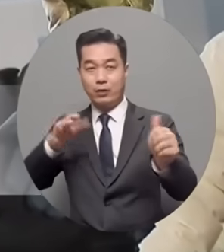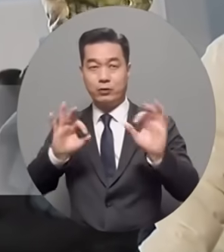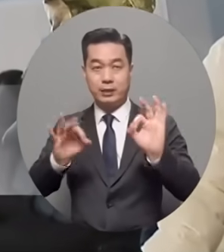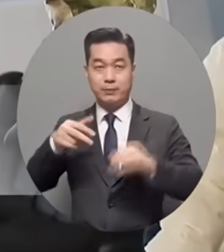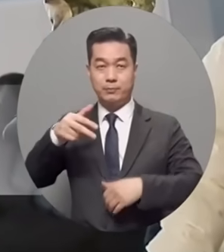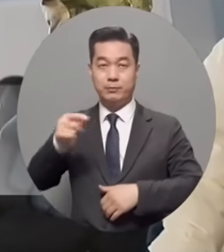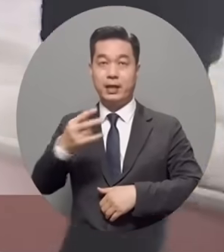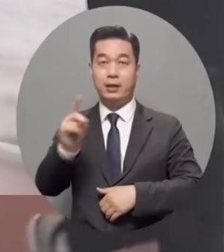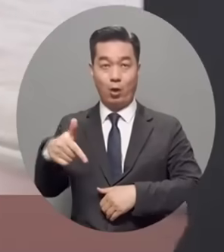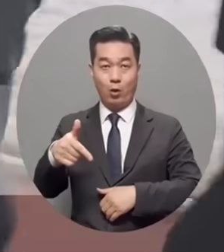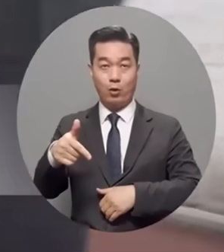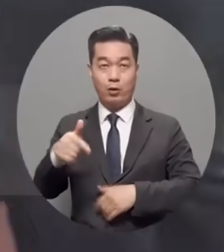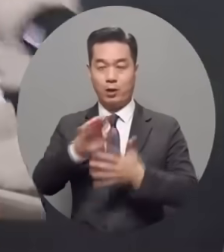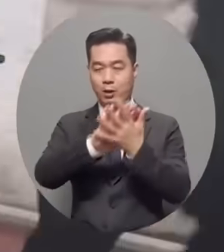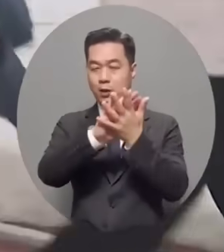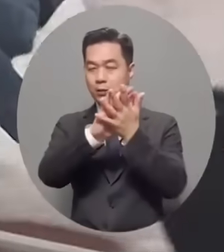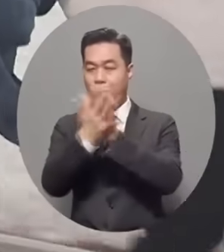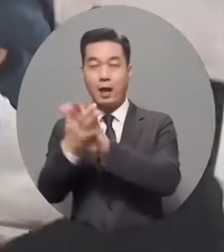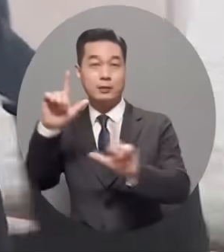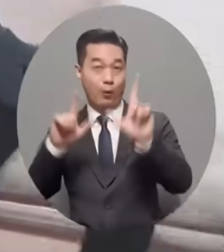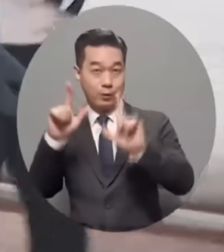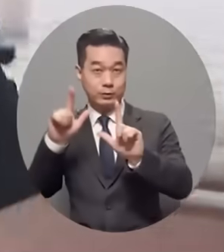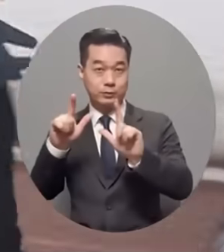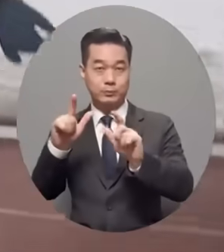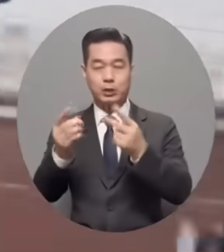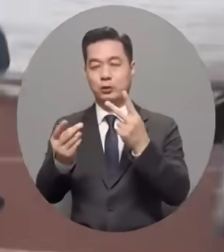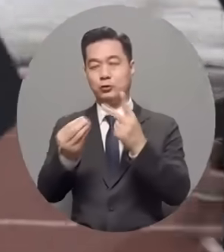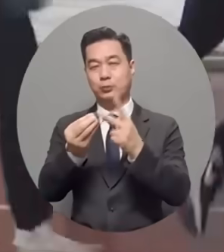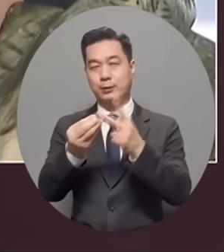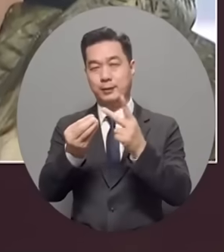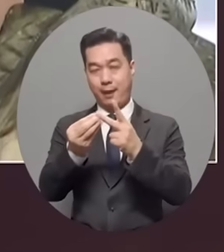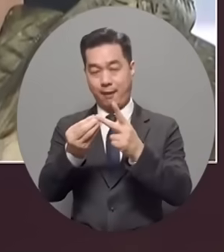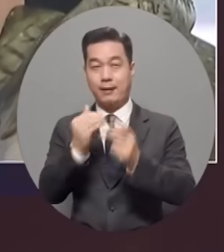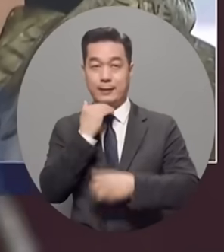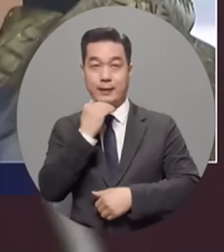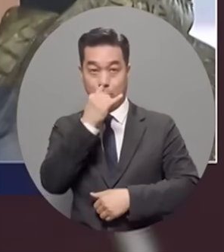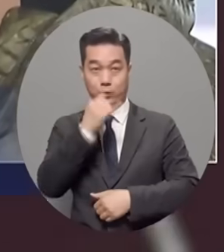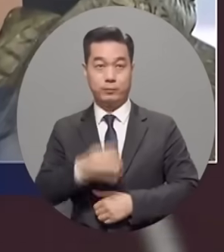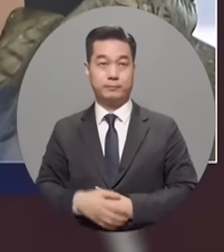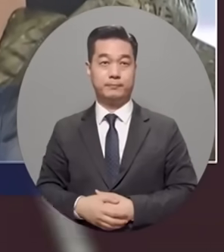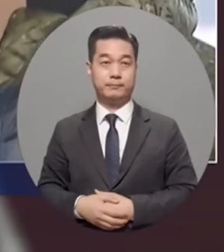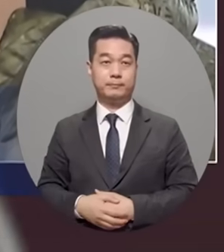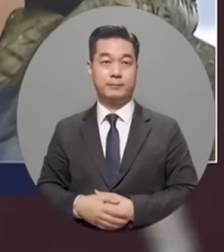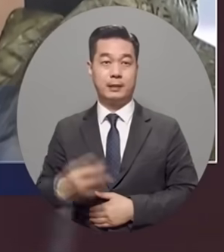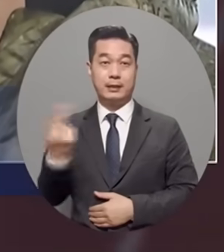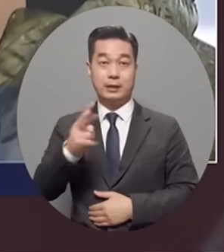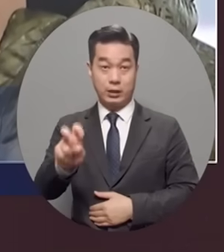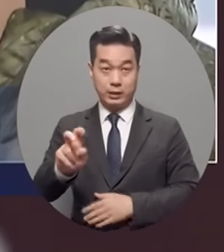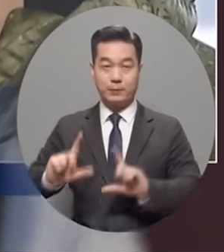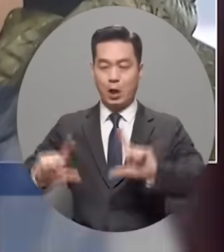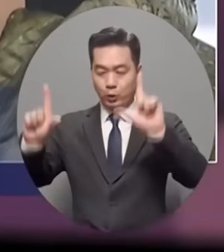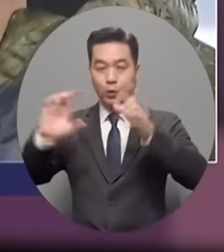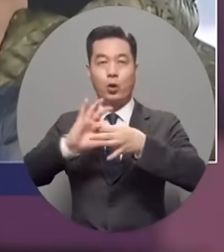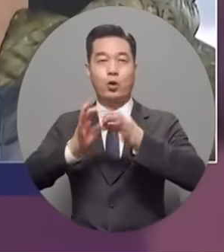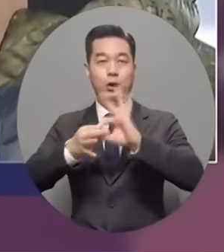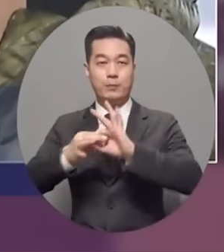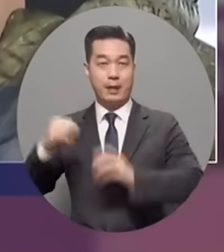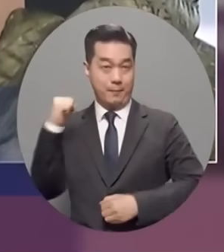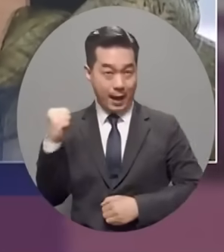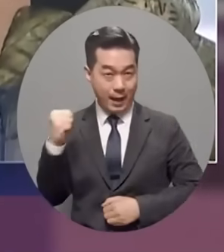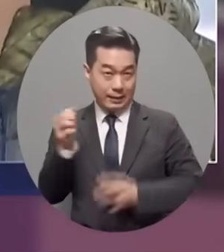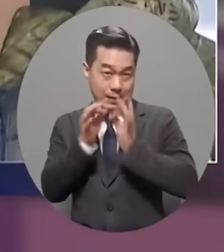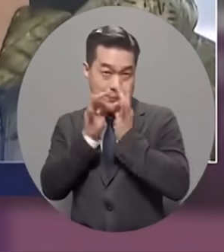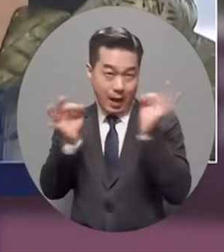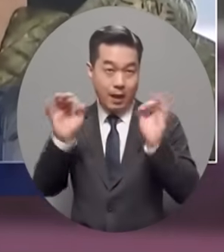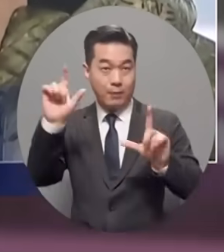달라진 모습으로 올림픽 2연패를 준비하고 있습니다. 2020 도쿄올림픽 때처럼 화이팅 크게 외치면서 하는 모습을 안 보일 수도